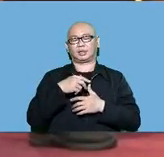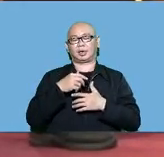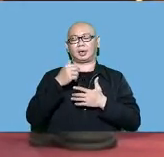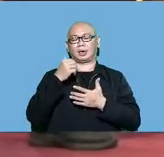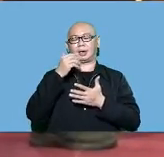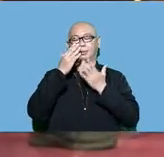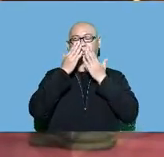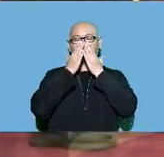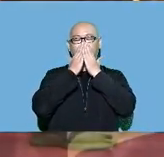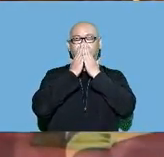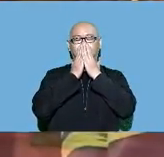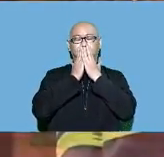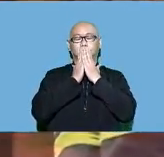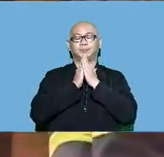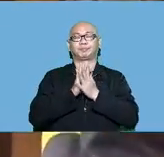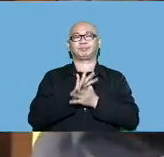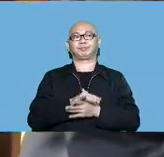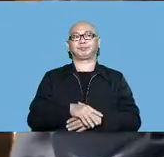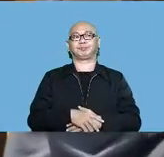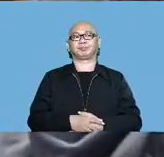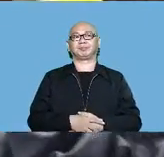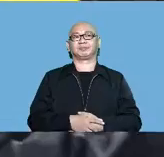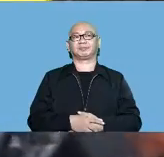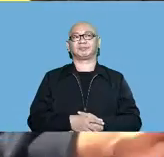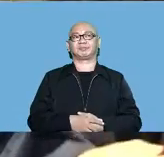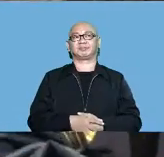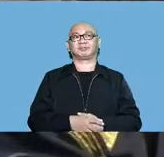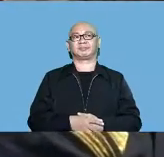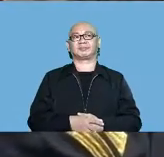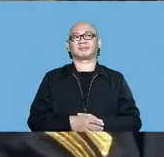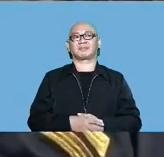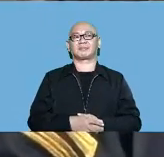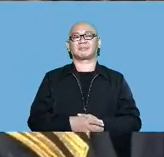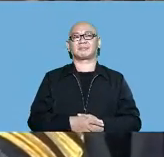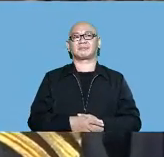Amin ya robbal alamin.